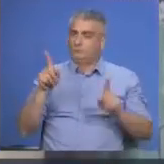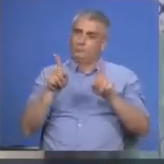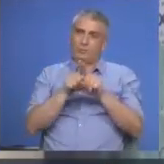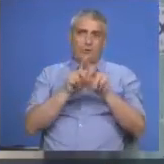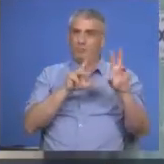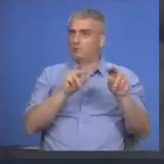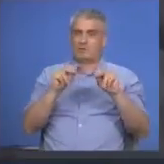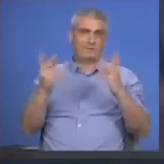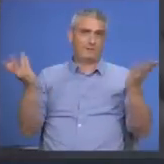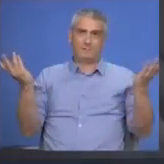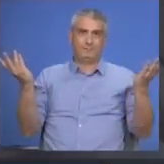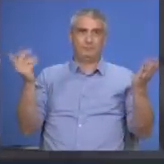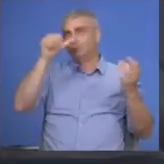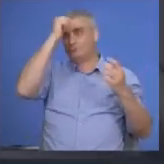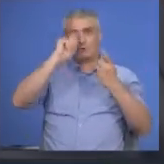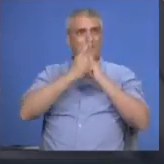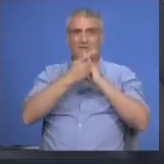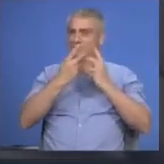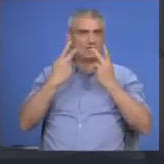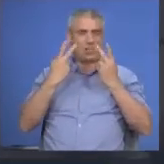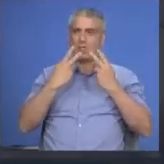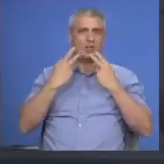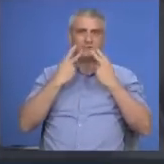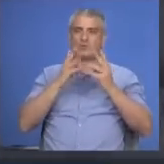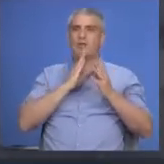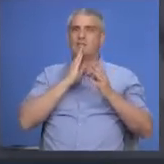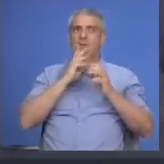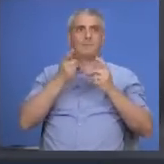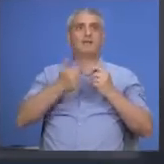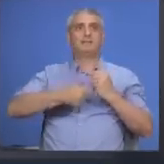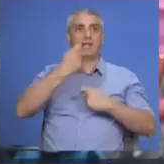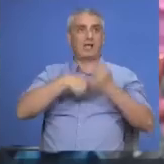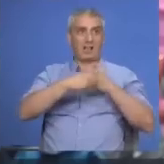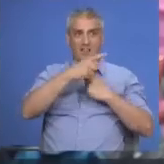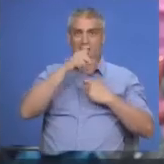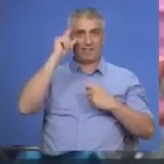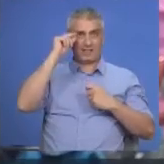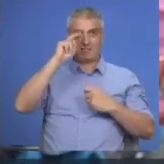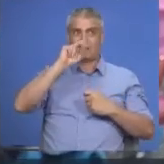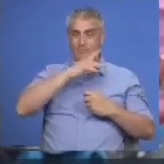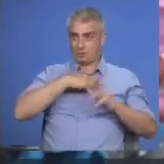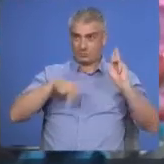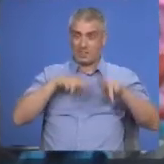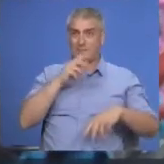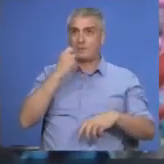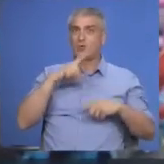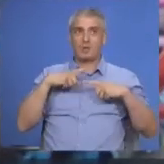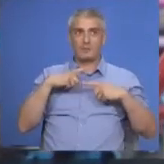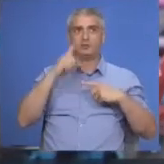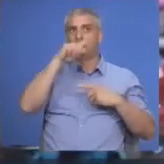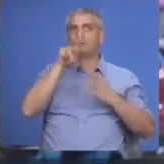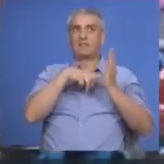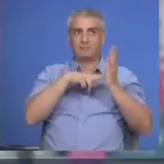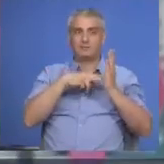גבר בשנון הדרת. זה לא יטפל ביוקר המחיה. שר הכלכלה שלנו, ניר ברקת, רוצה לטפל ביוקר המחיה, שיבטל מיסים,